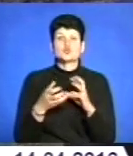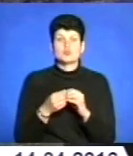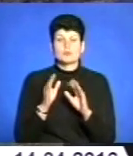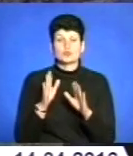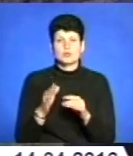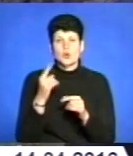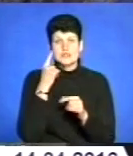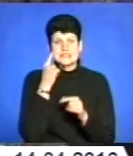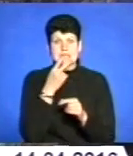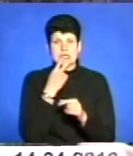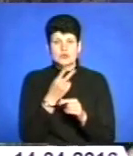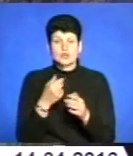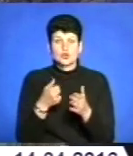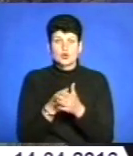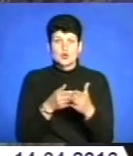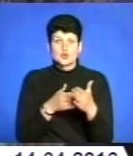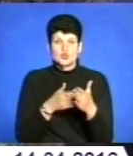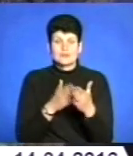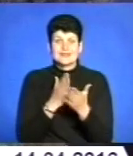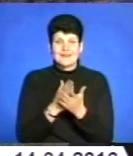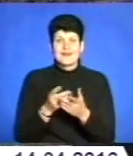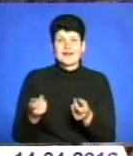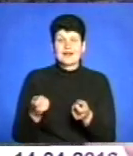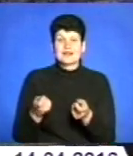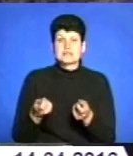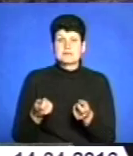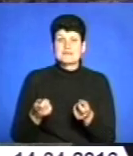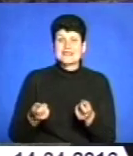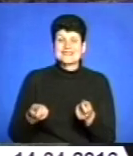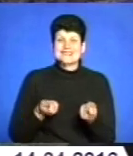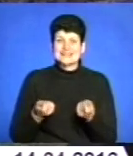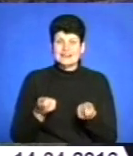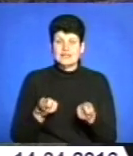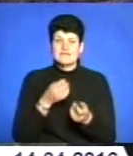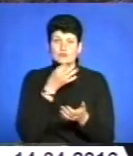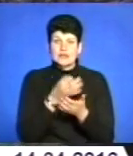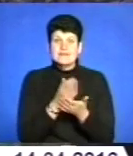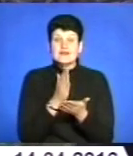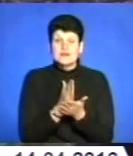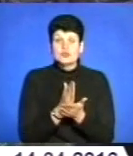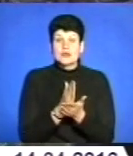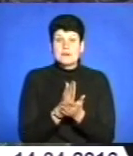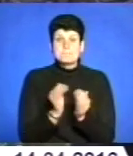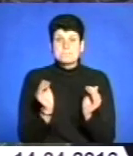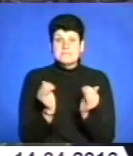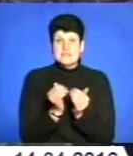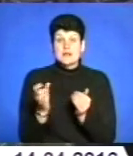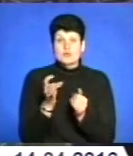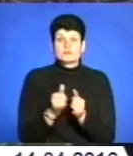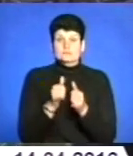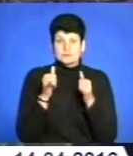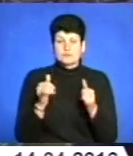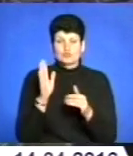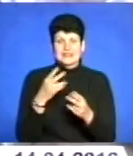там до певної суми йде адміністративна відповідальність, а якщо вже певний мінімальний розмір перевищить, буде